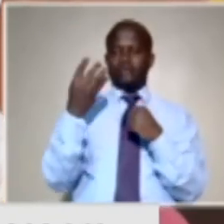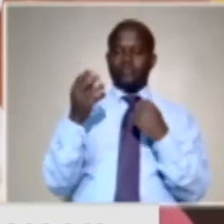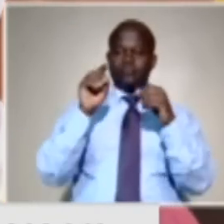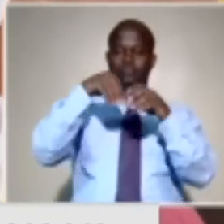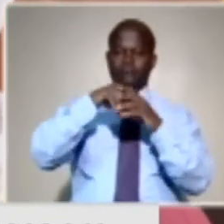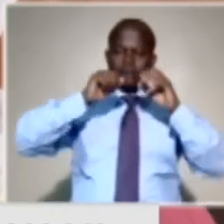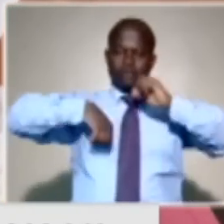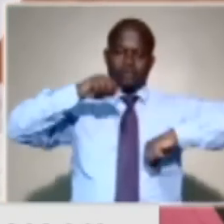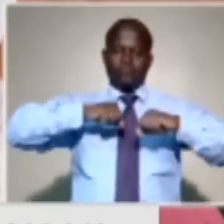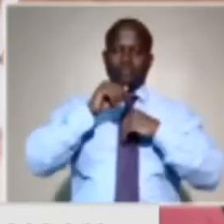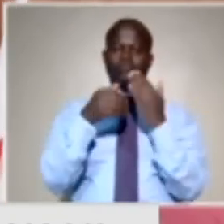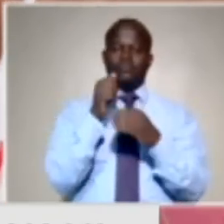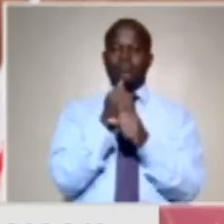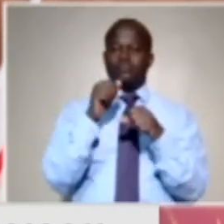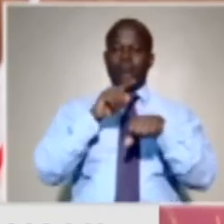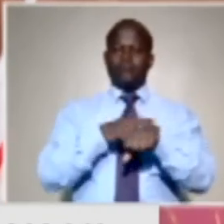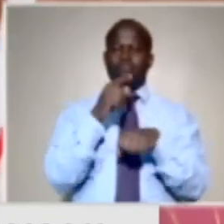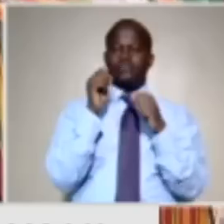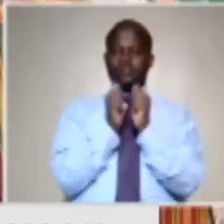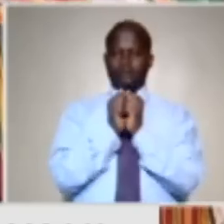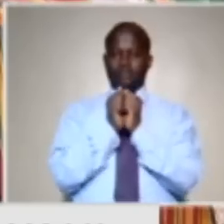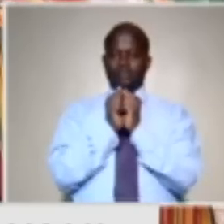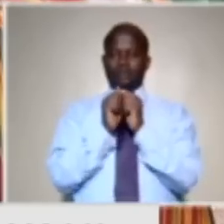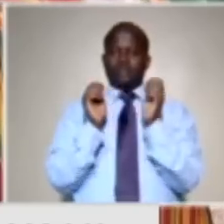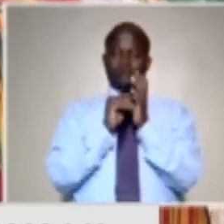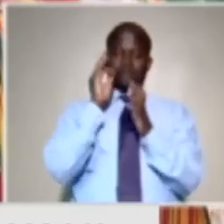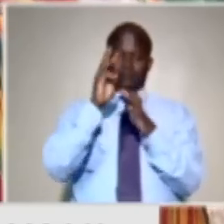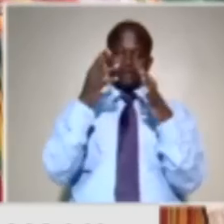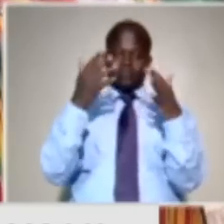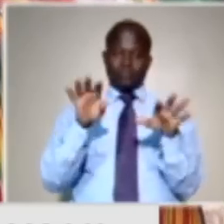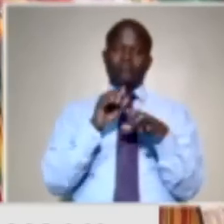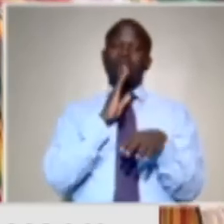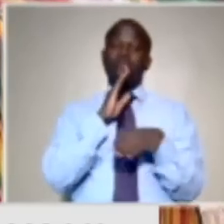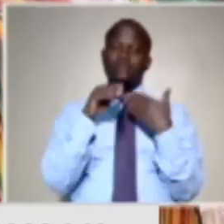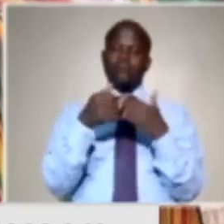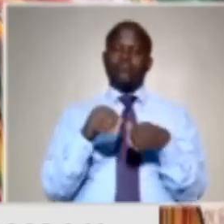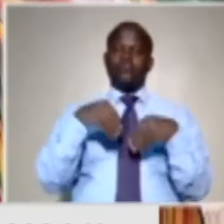bitabiriye amarushanwa akozwe ku nshuro ya 10 akazarangira ku cyumweru